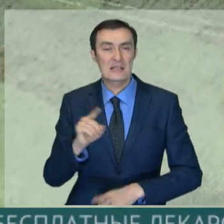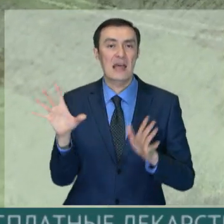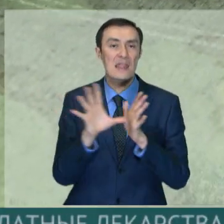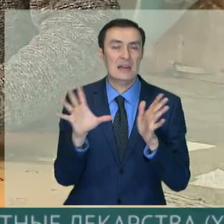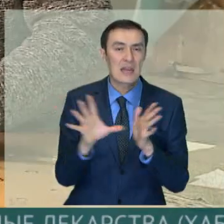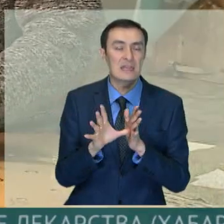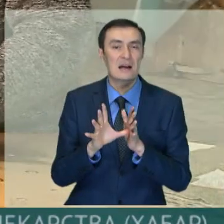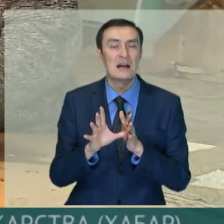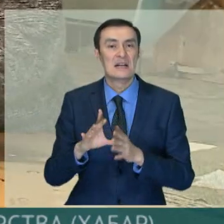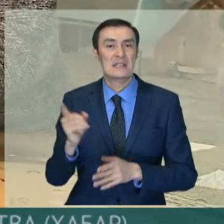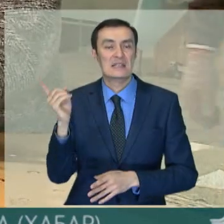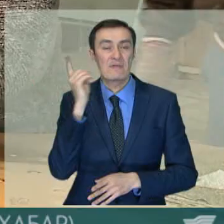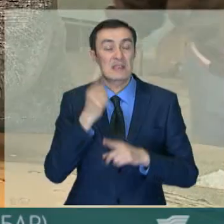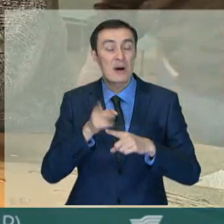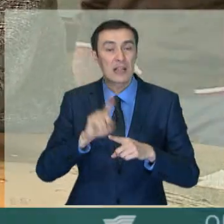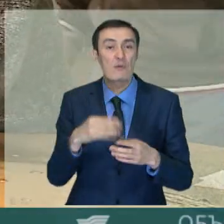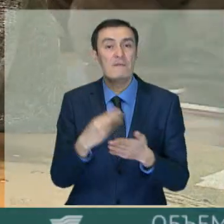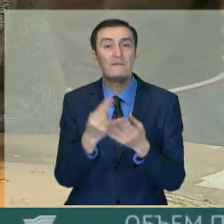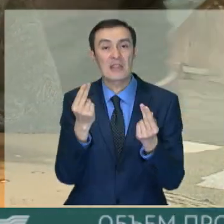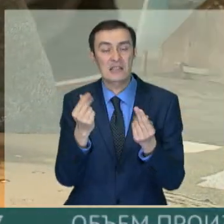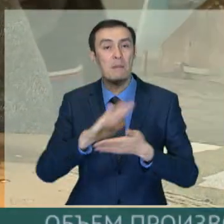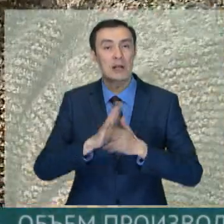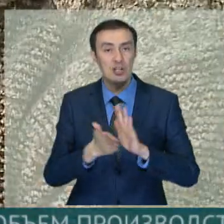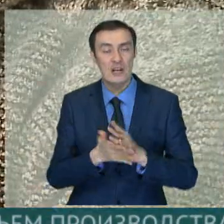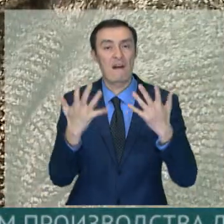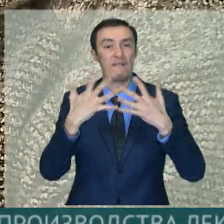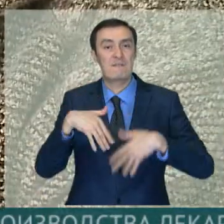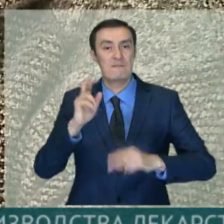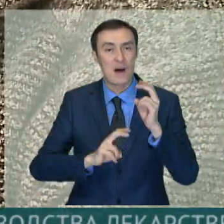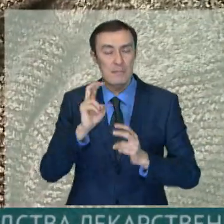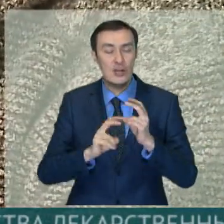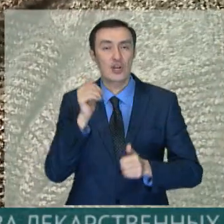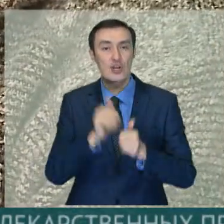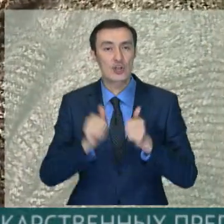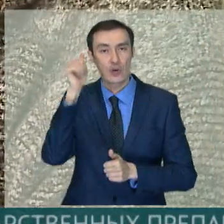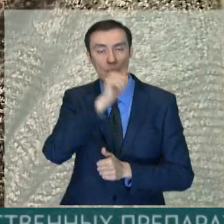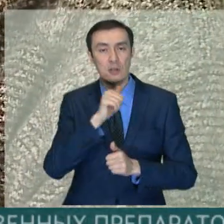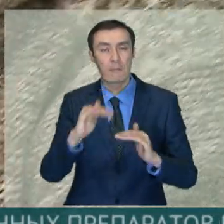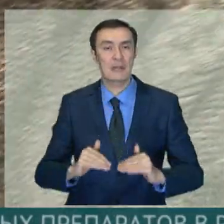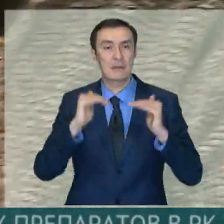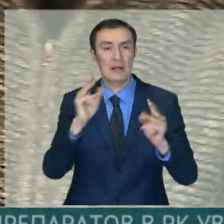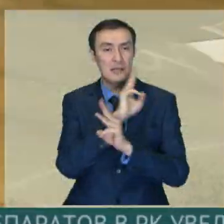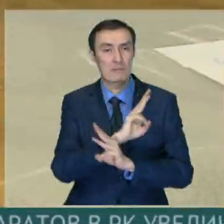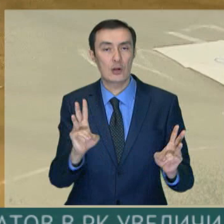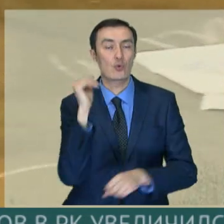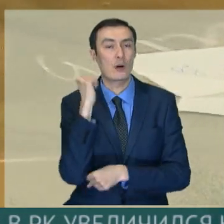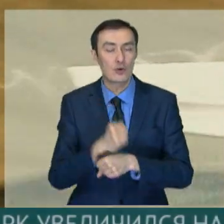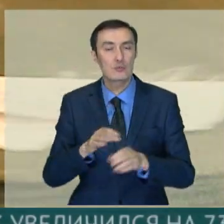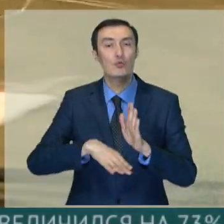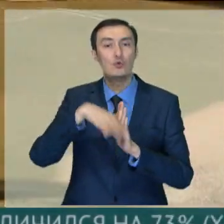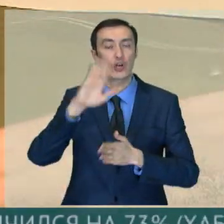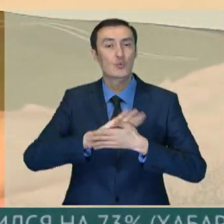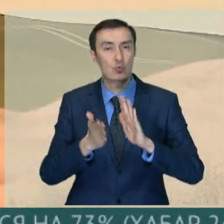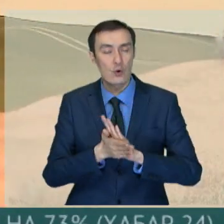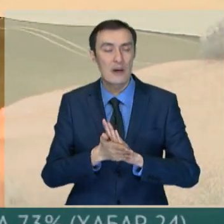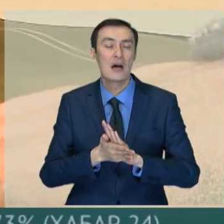энергетиков и связистов. Так что финансовое положение фабрики позволяет ежегодно поднимать коллективу зарплату и улучшать условия труда,